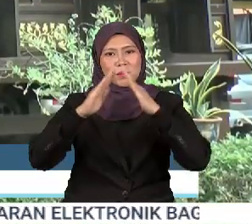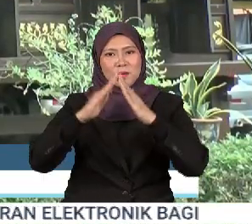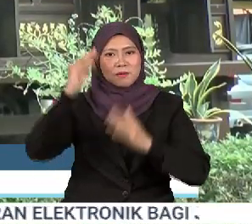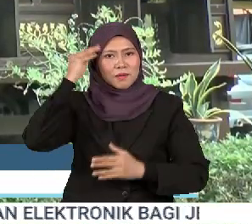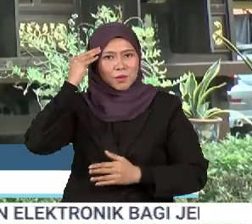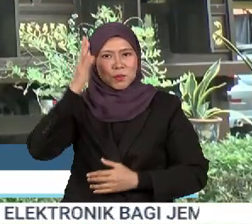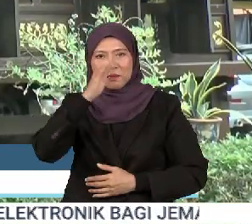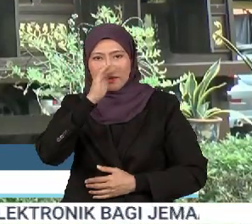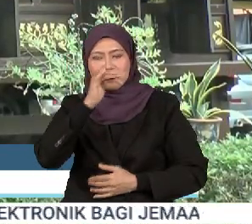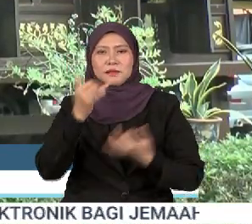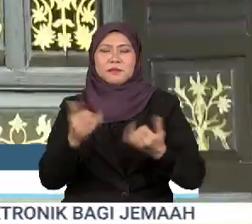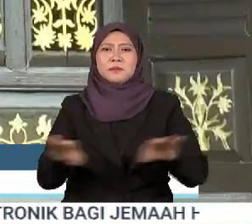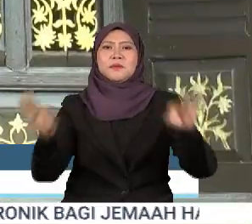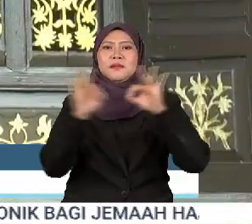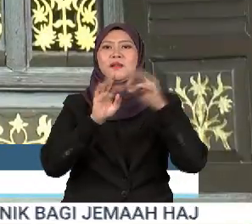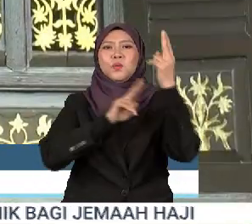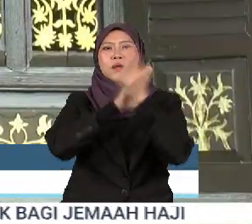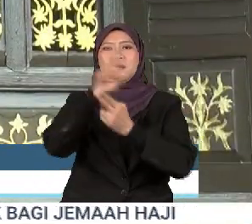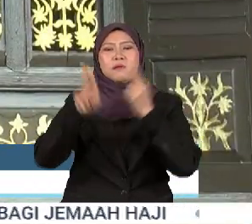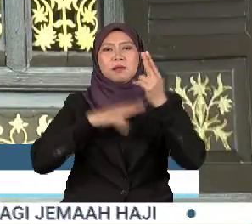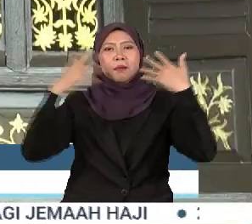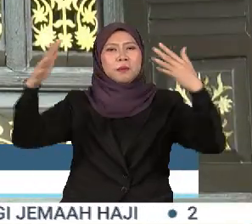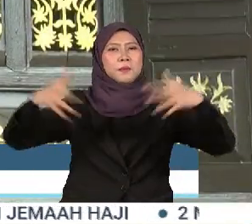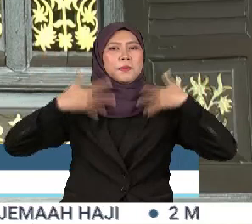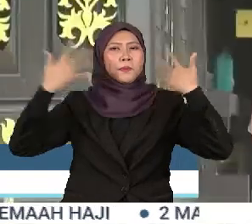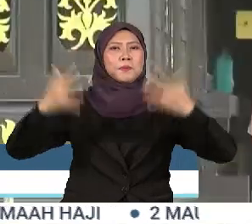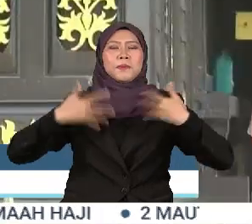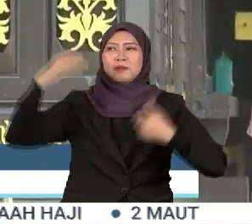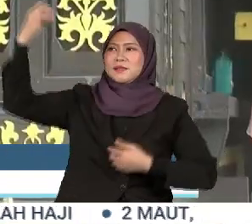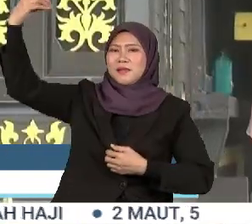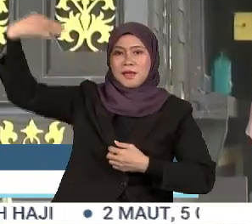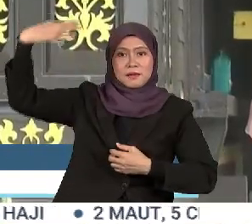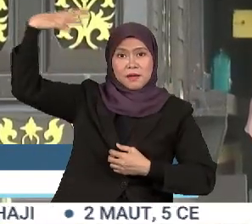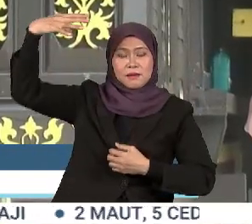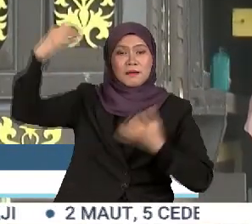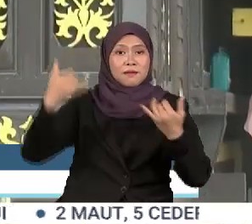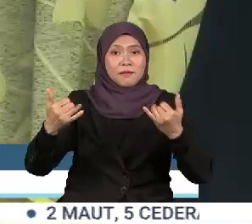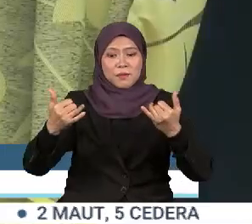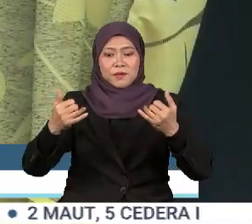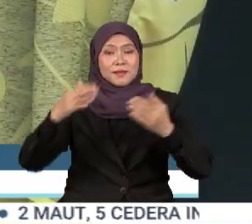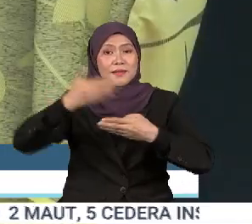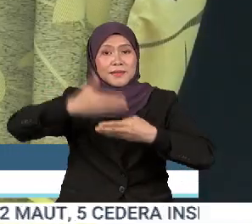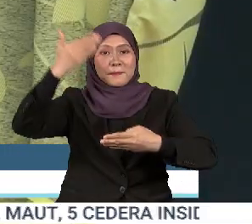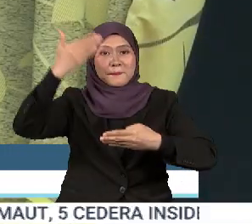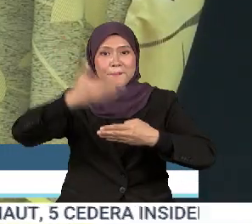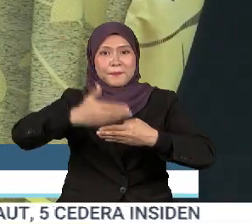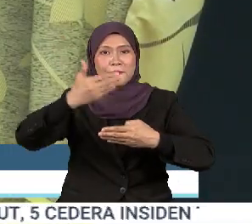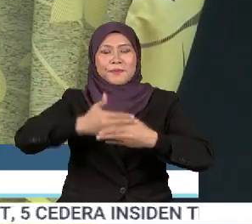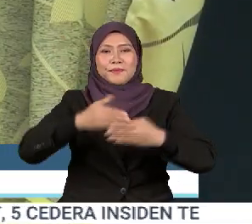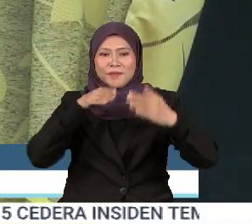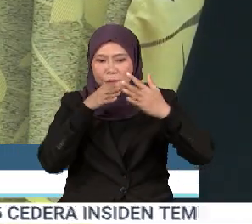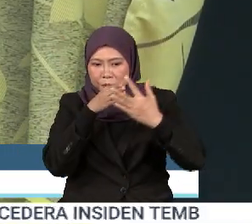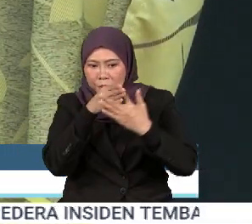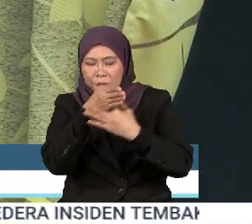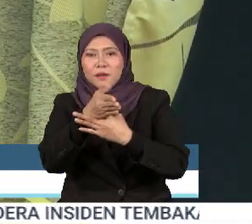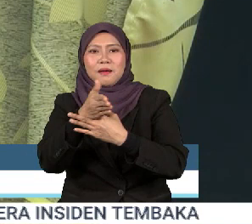juga mementingkan sistem pengudaraan dan pencahayaan yang baik. Justru tingkap serta ukiran tembus digunakan